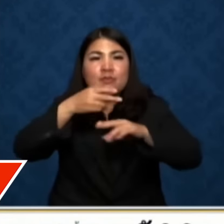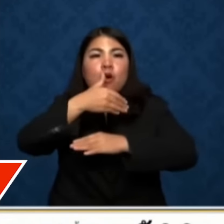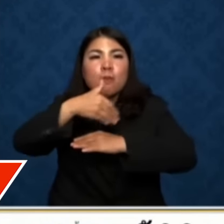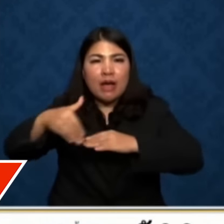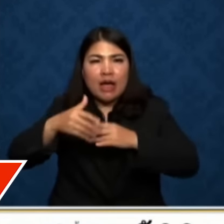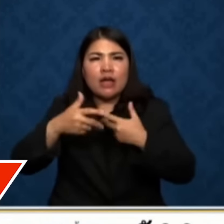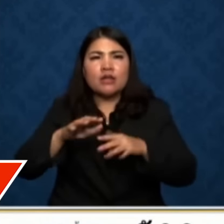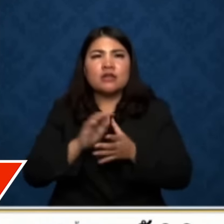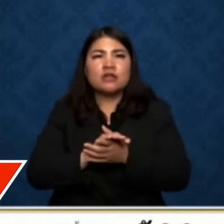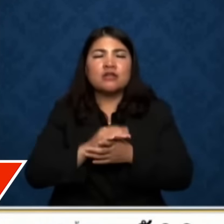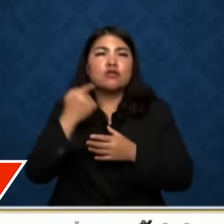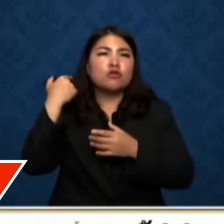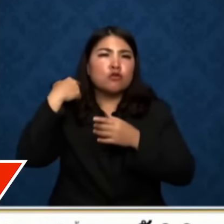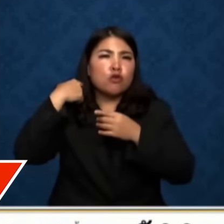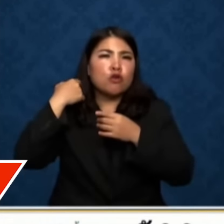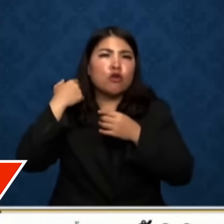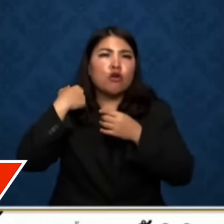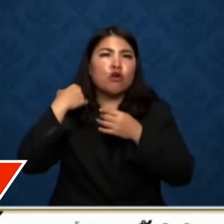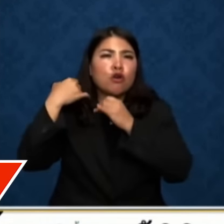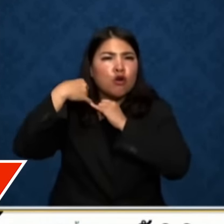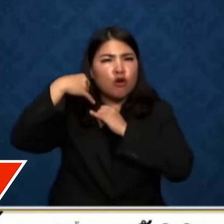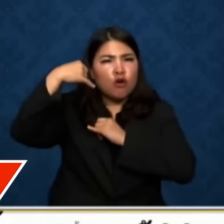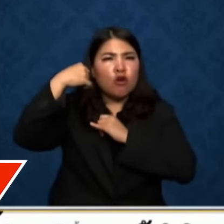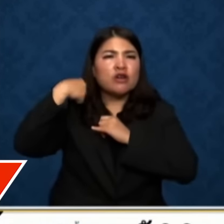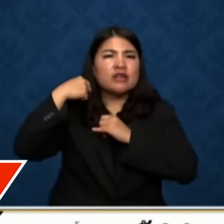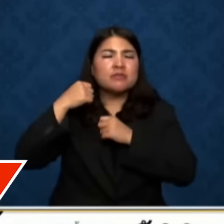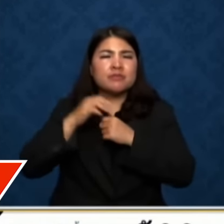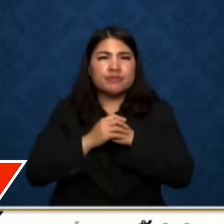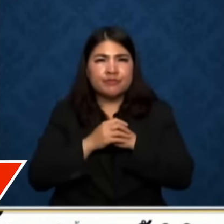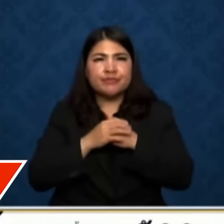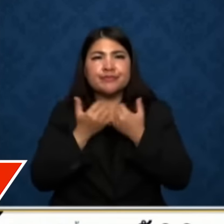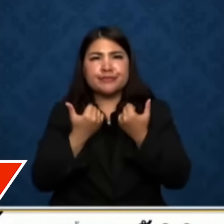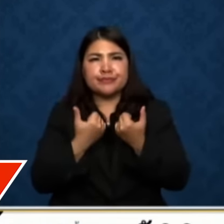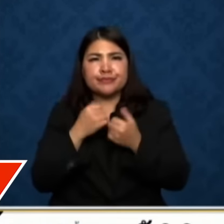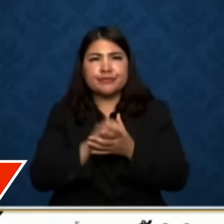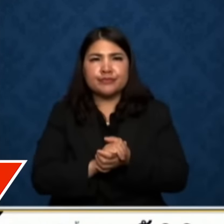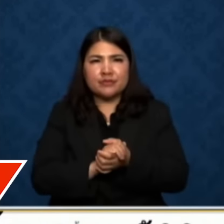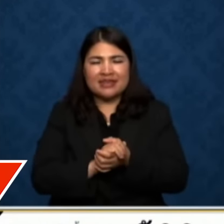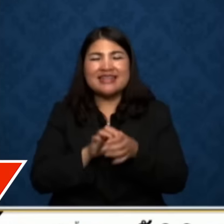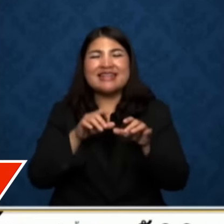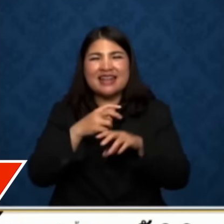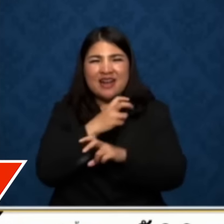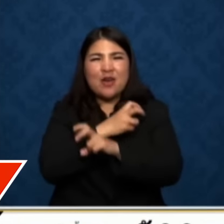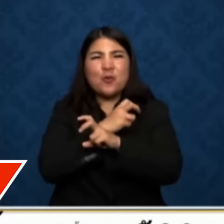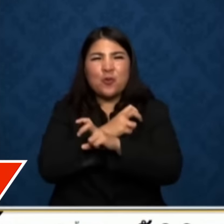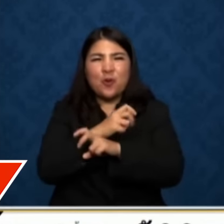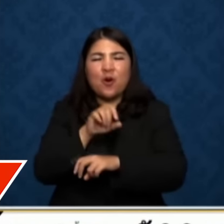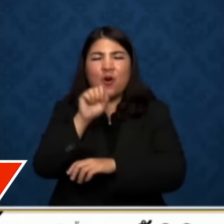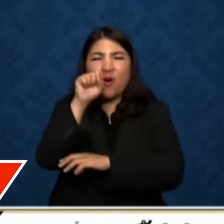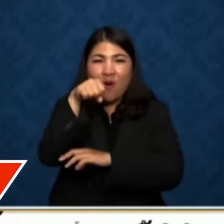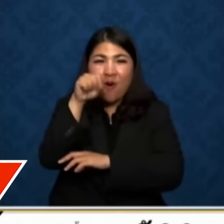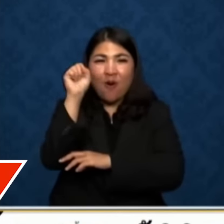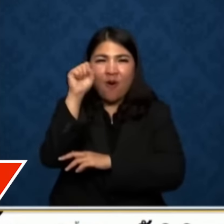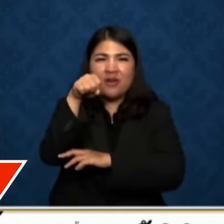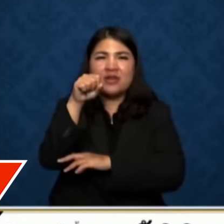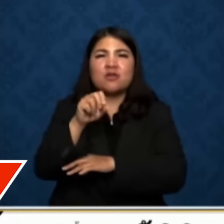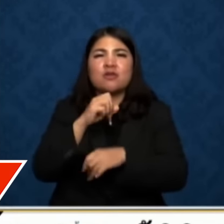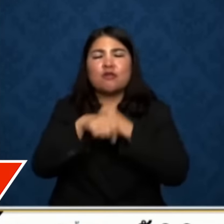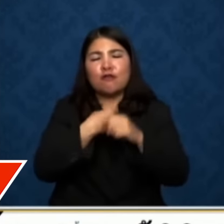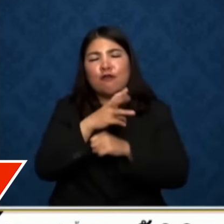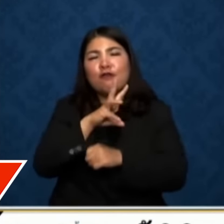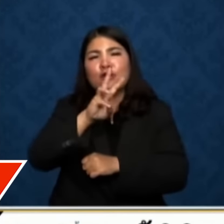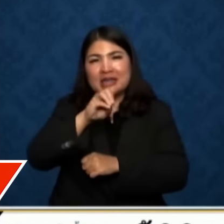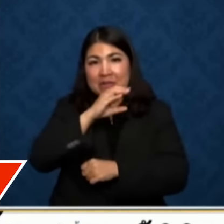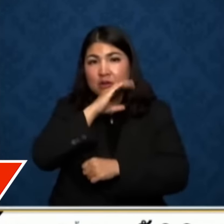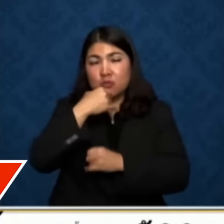ที่เบียดทับเส้นประสาทด้วยของผมก็เสื่อมครับตอนนี้ผมก็กระดูกคอทั้งคนอายุ60นะครับแต่มันยังไม่เสื่อมไปทับเส้นประสาทถ้าเสื่อมแล้วมัน